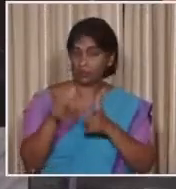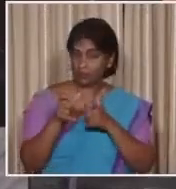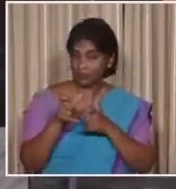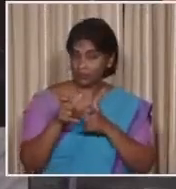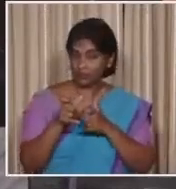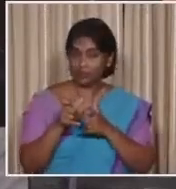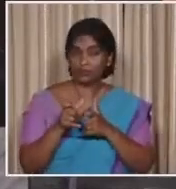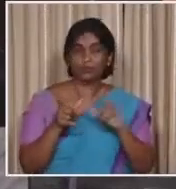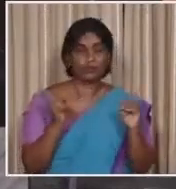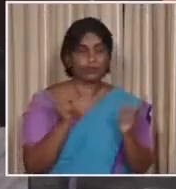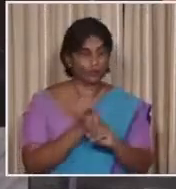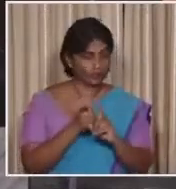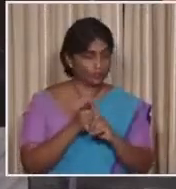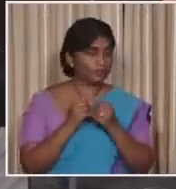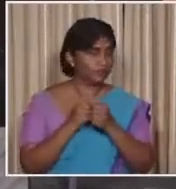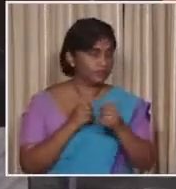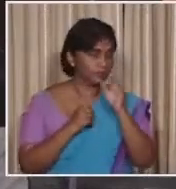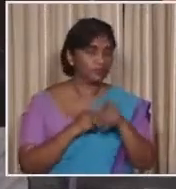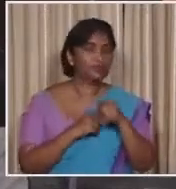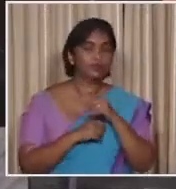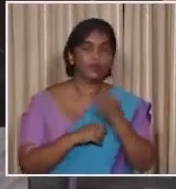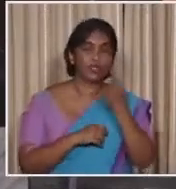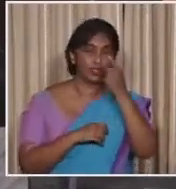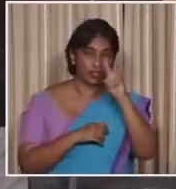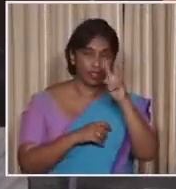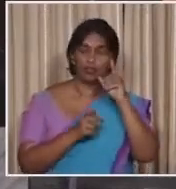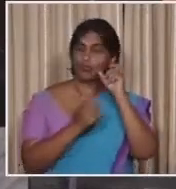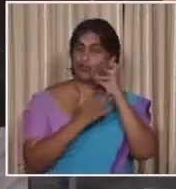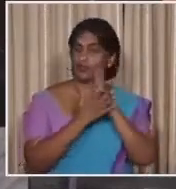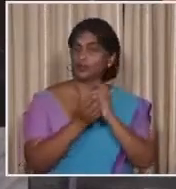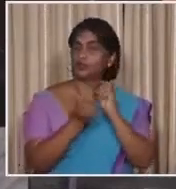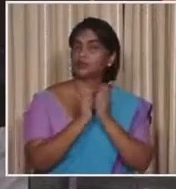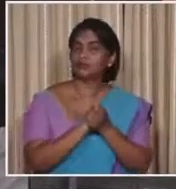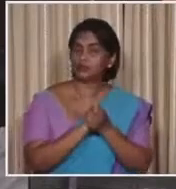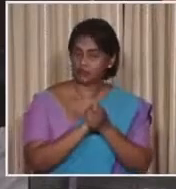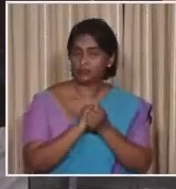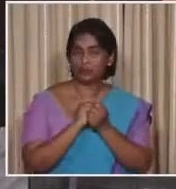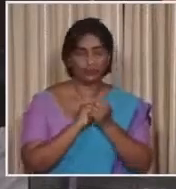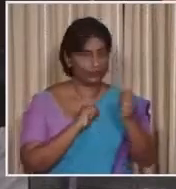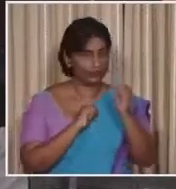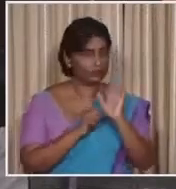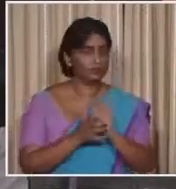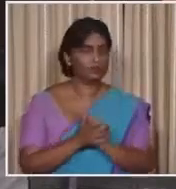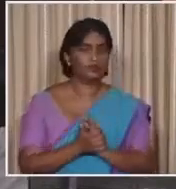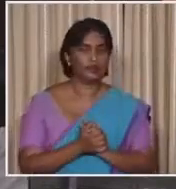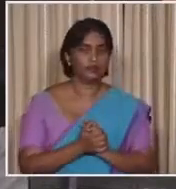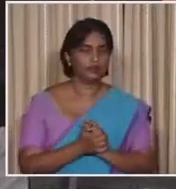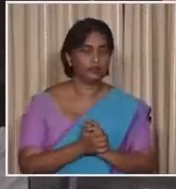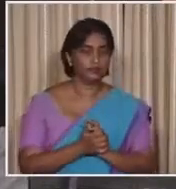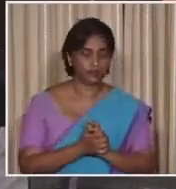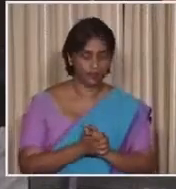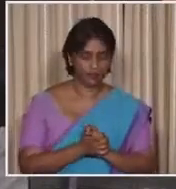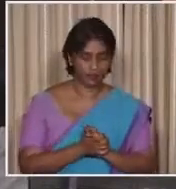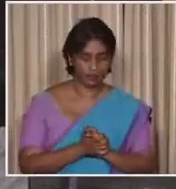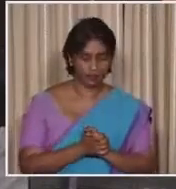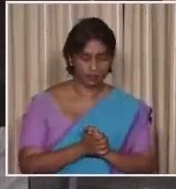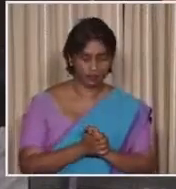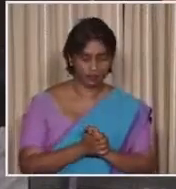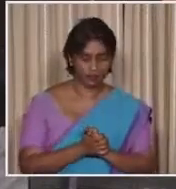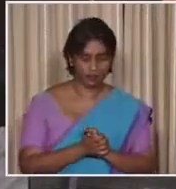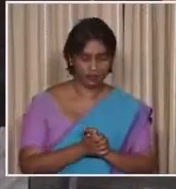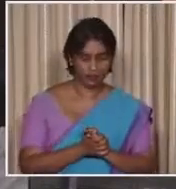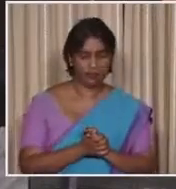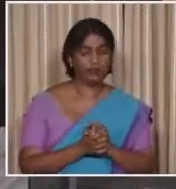ஏற்பட்டதன் காரணமாகத்தான் 13வது திருத்தச் சட்டம் இன்று உருவாகி இருக்கின்றது. எமது 13வது திருத்தச் சட்டம்